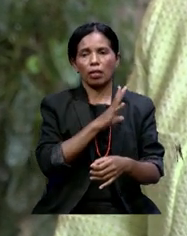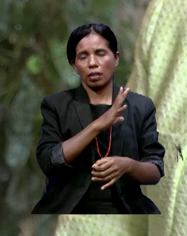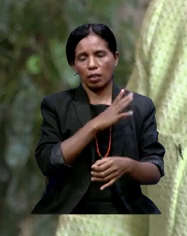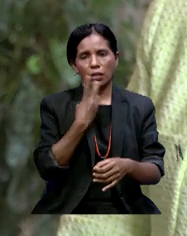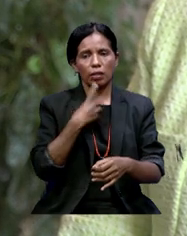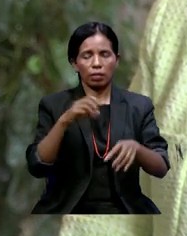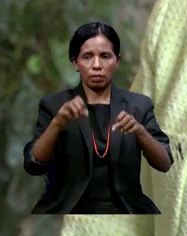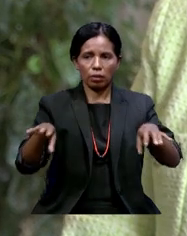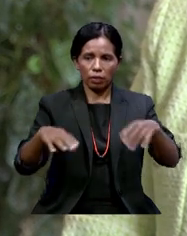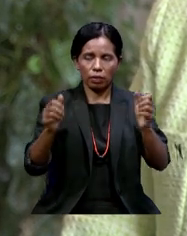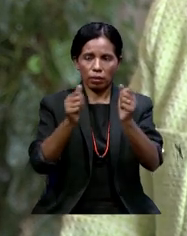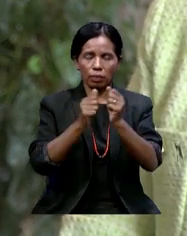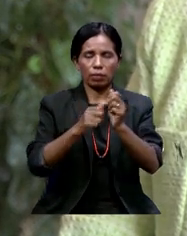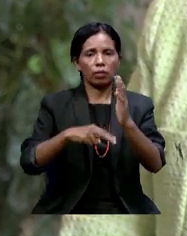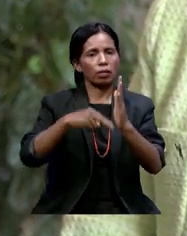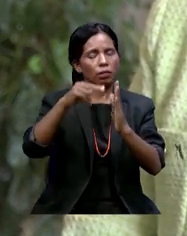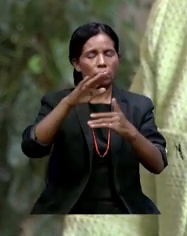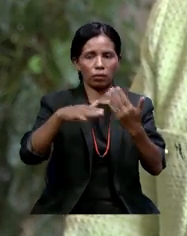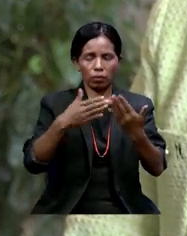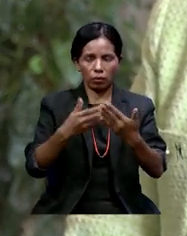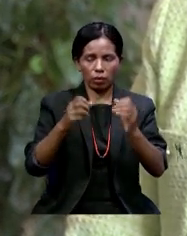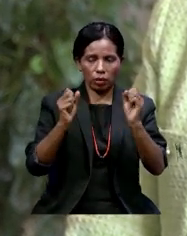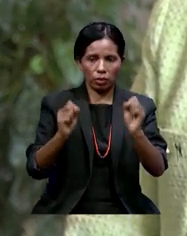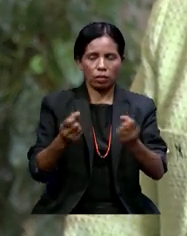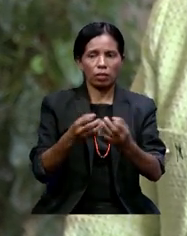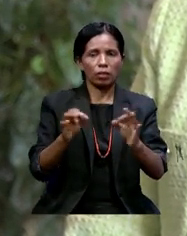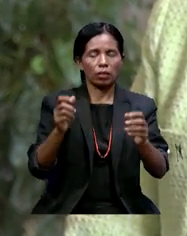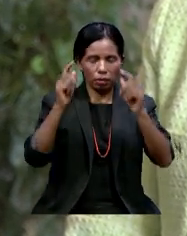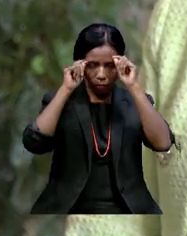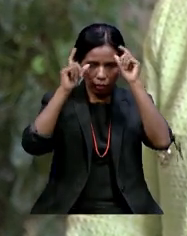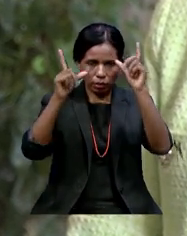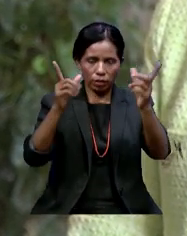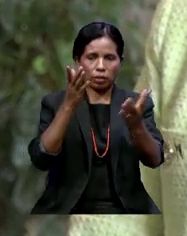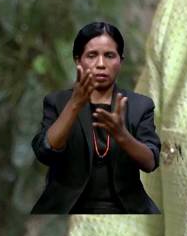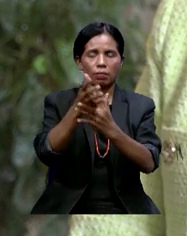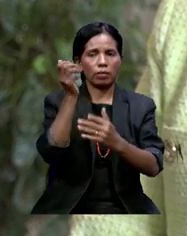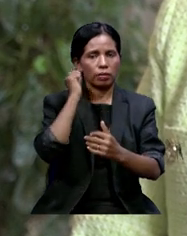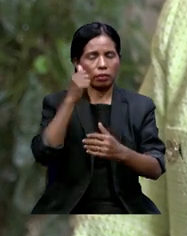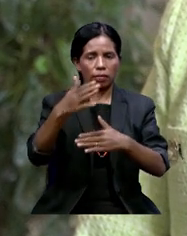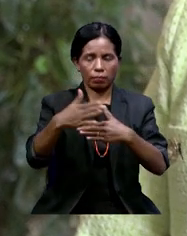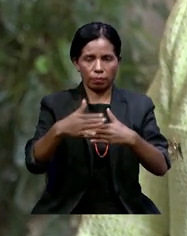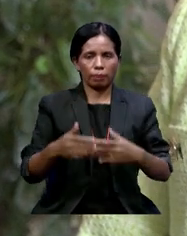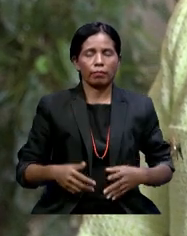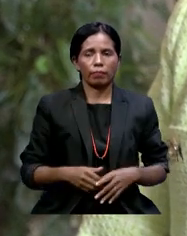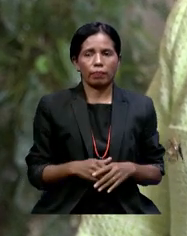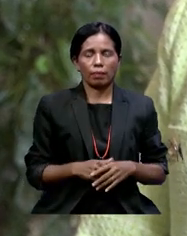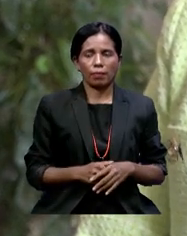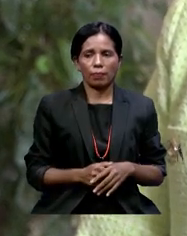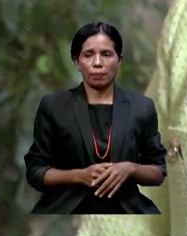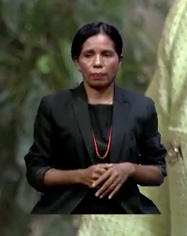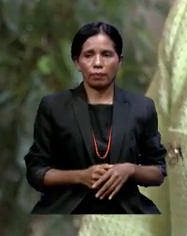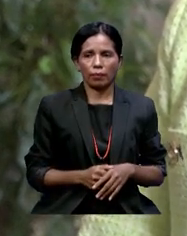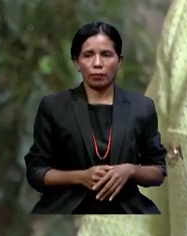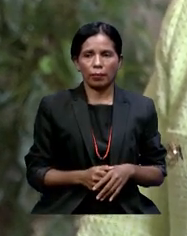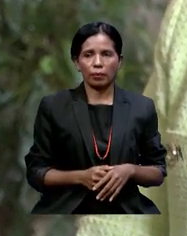servisu amutu iha nivel hot-hotu atu bele finaliza adezaun iha tempu besik. At different levels, as